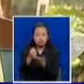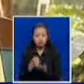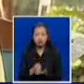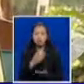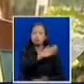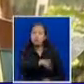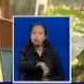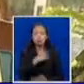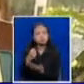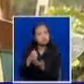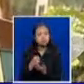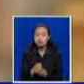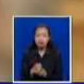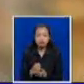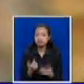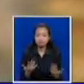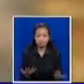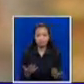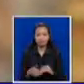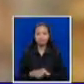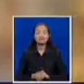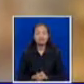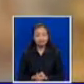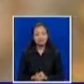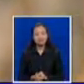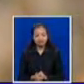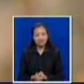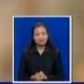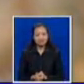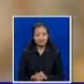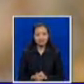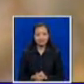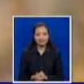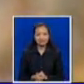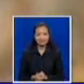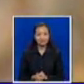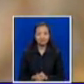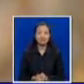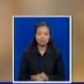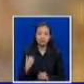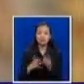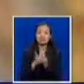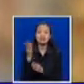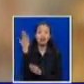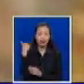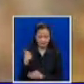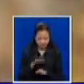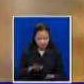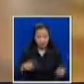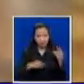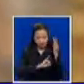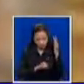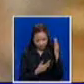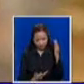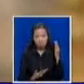ค่ะครับเชิญเลยครับอาทิตย์ที่แล้วนี่วันเด็กนะครับมีเด็กมาจาก 3จังหวัดเช่นเดียวกันใช่นะครับก็